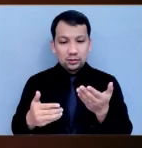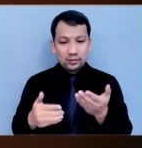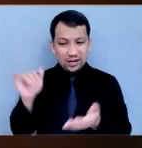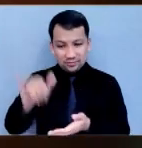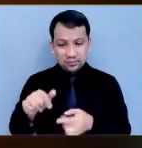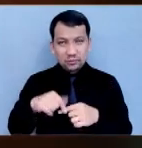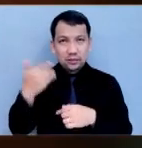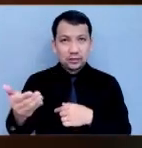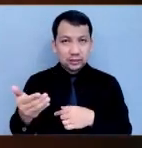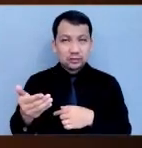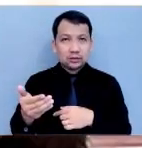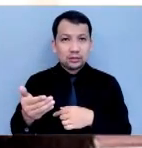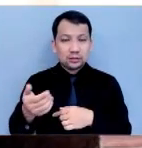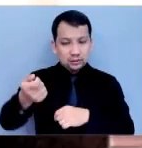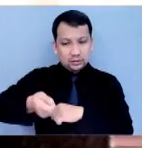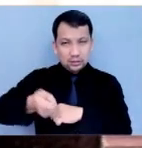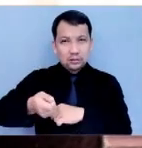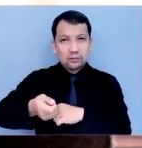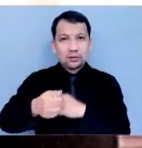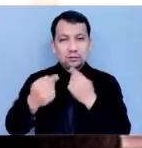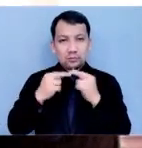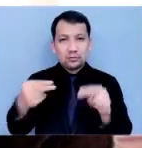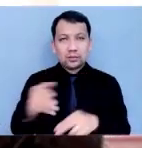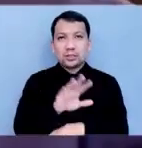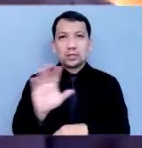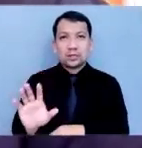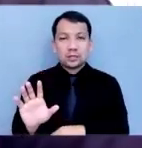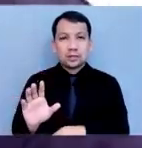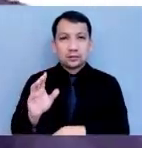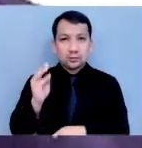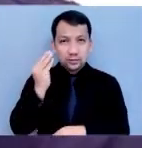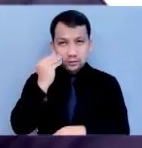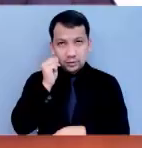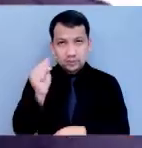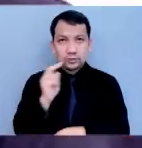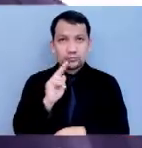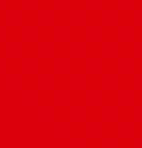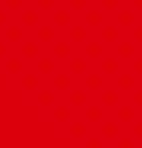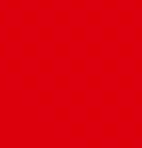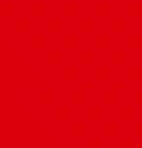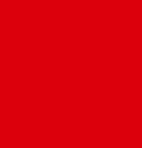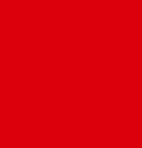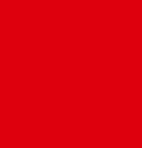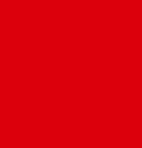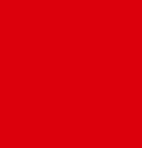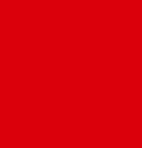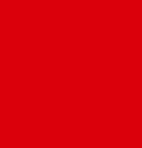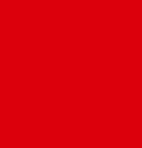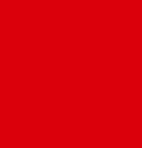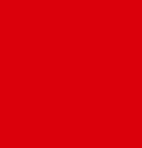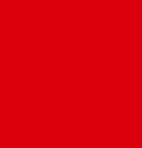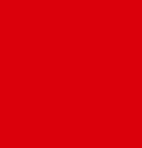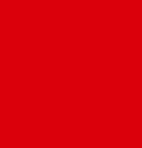sa susunod na mga pagdinig. Nagbabalita mula sa frontline, Marlene Alcaide, News 5. Mga